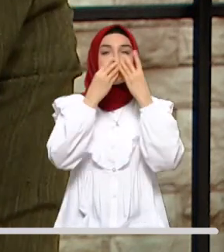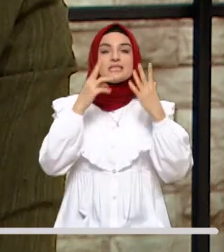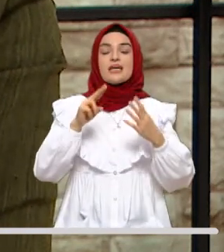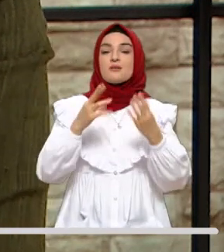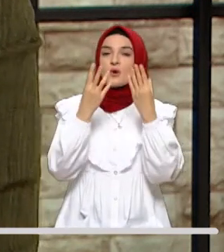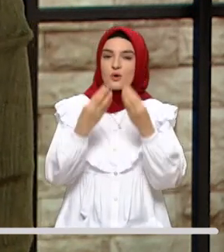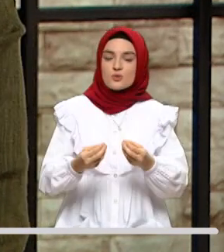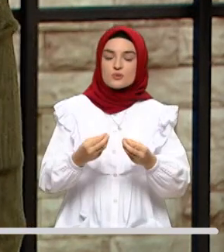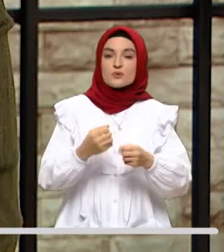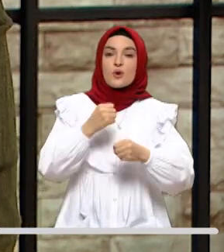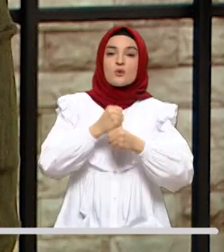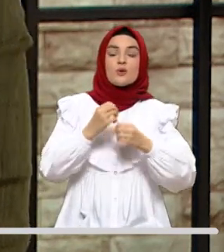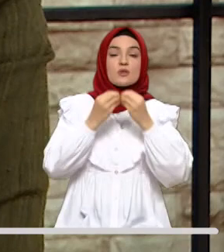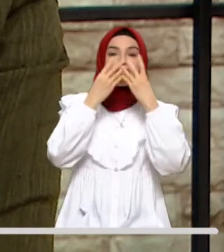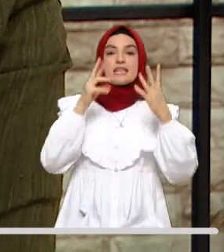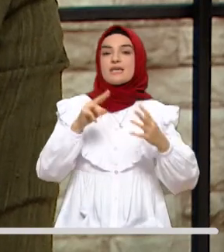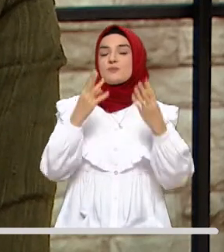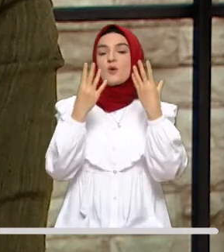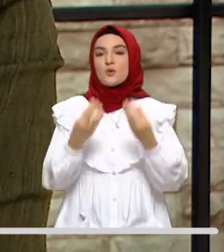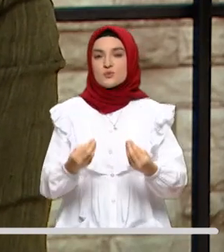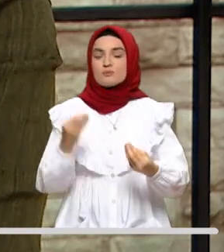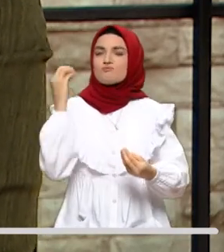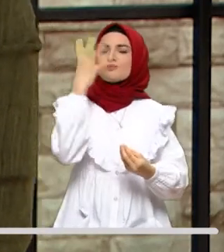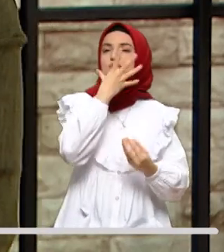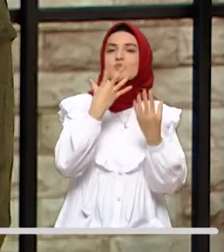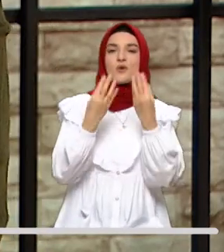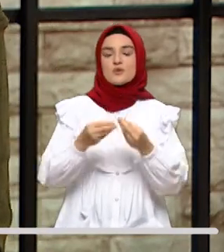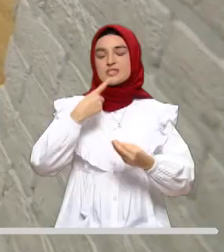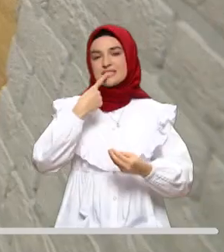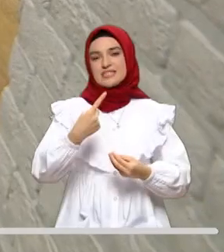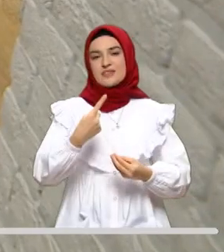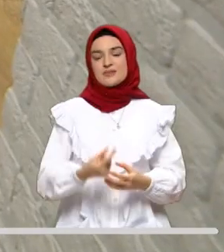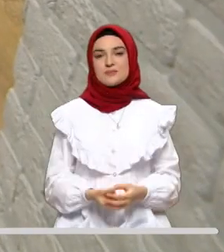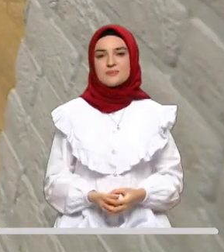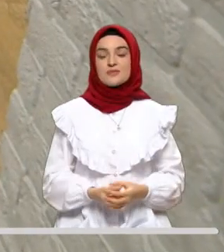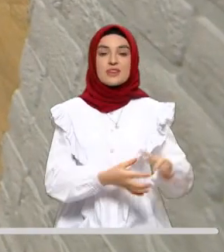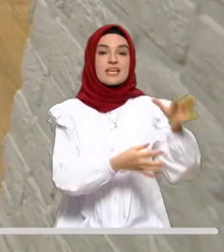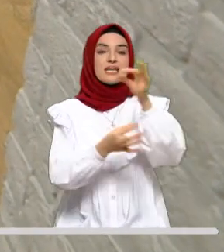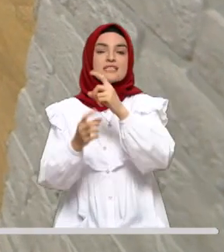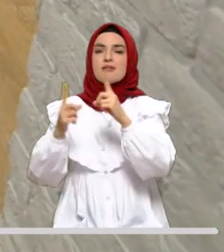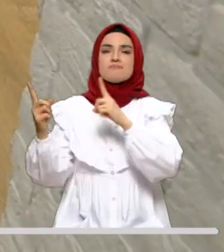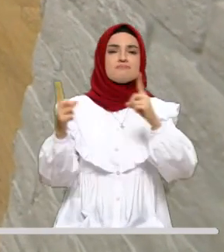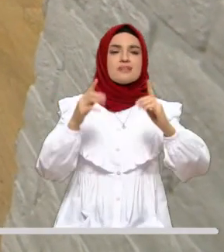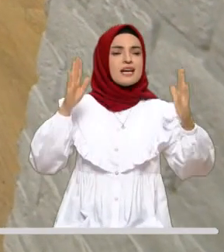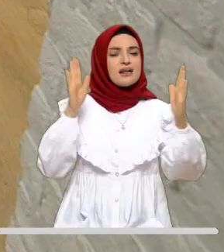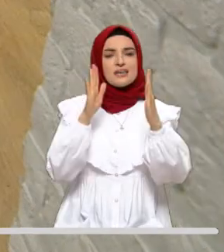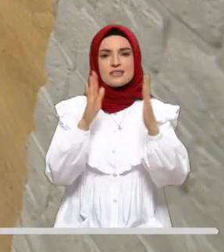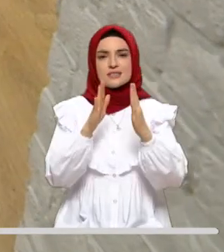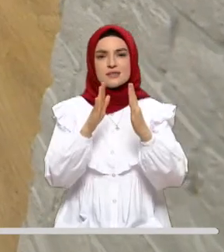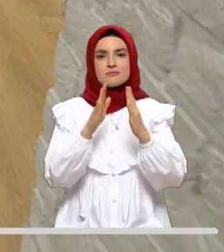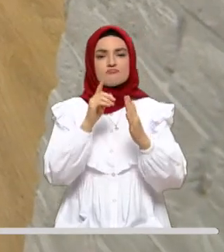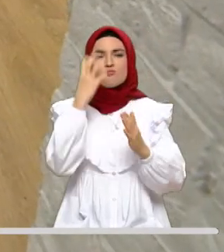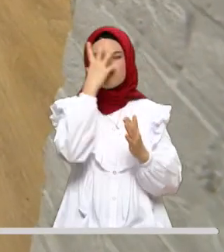gibi olsun. Sabahımız nurlu olsun. Sabahımız hayırlı olsun. Amin. Inşallah. İnsanlar birbirleriyle karşılaştıkları zaman öyle